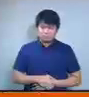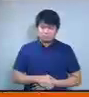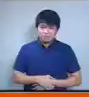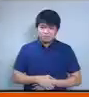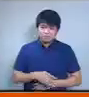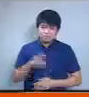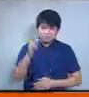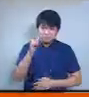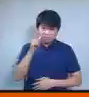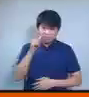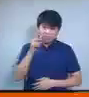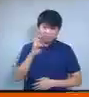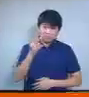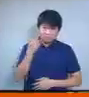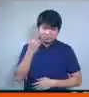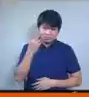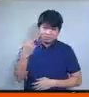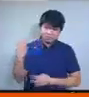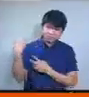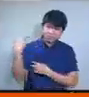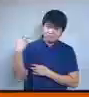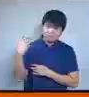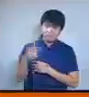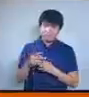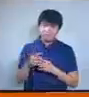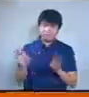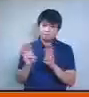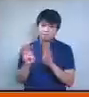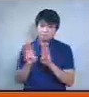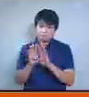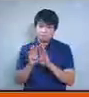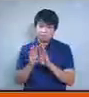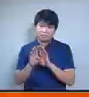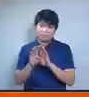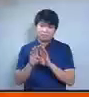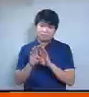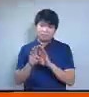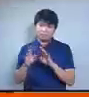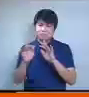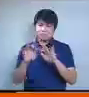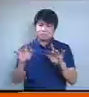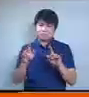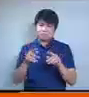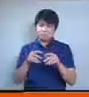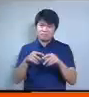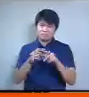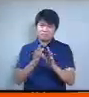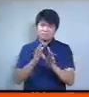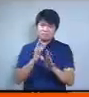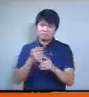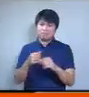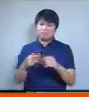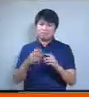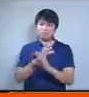Bok, Luchi, kung makita nyo dito sa aking likuran ay sarado yung mga check-in counters. Wala kang makikitang pila dito dahil kanselado naman talaga lahat ng biyahe.